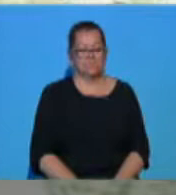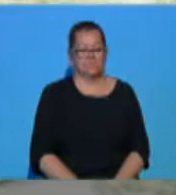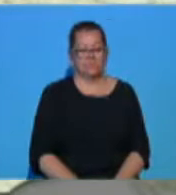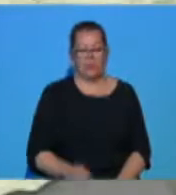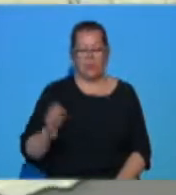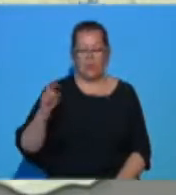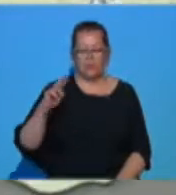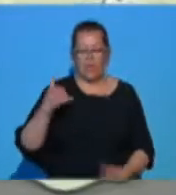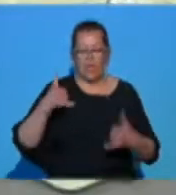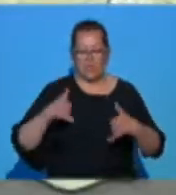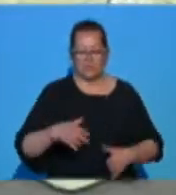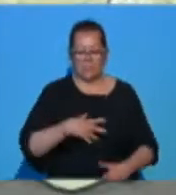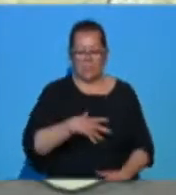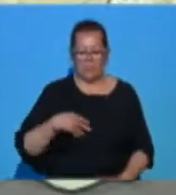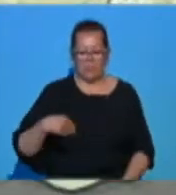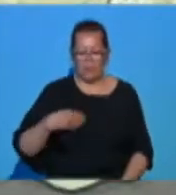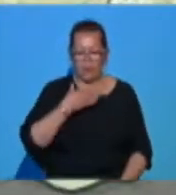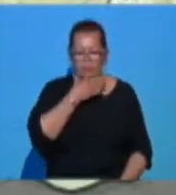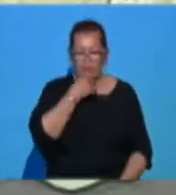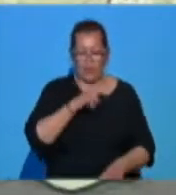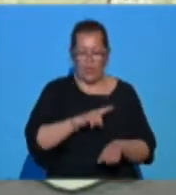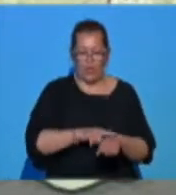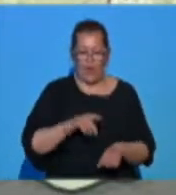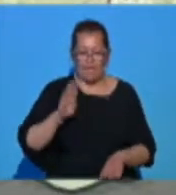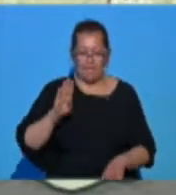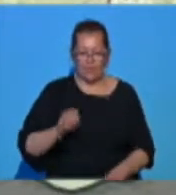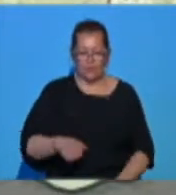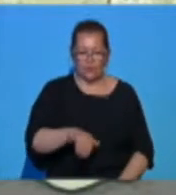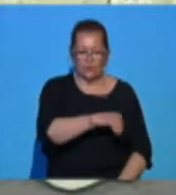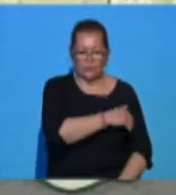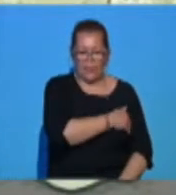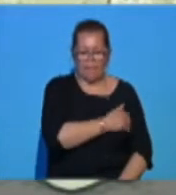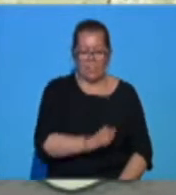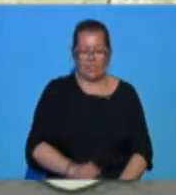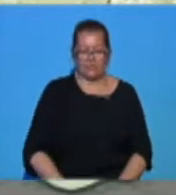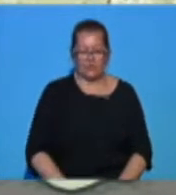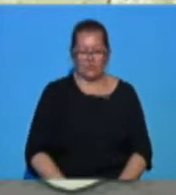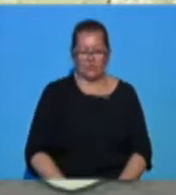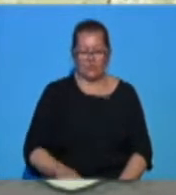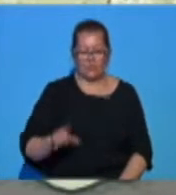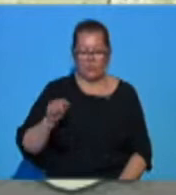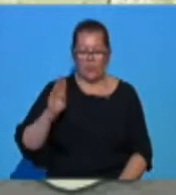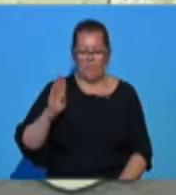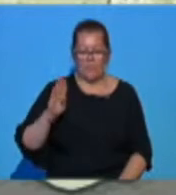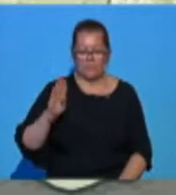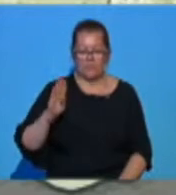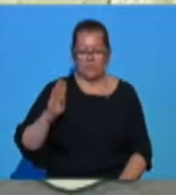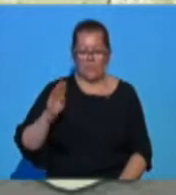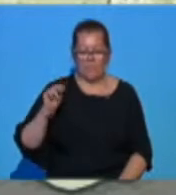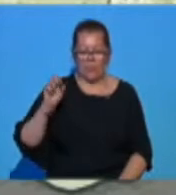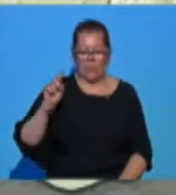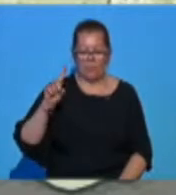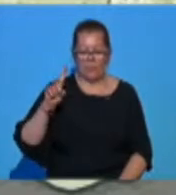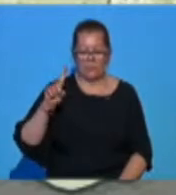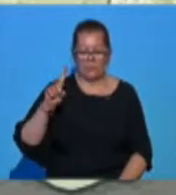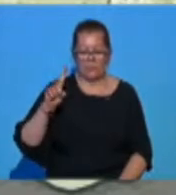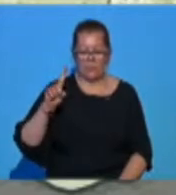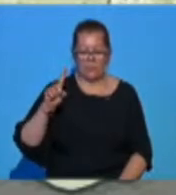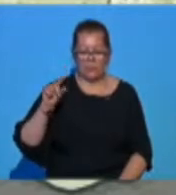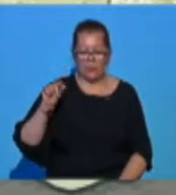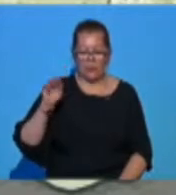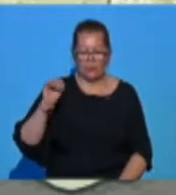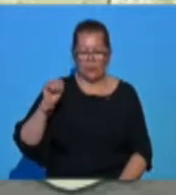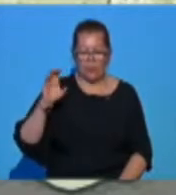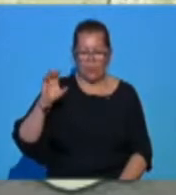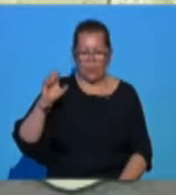În Oltenia, astăzi, vremea a fost frumoasă. La ora 16, temperatura aerului avea valori cuprinse între 24 de grade la Polovrad și 29 de grade